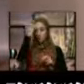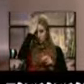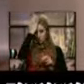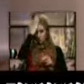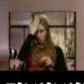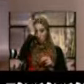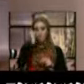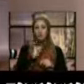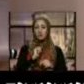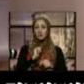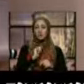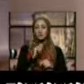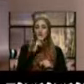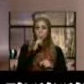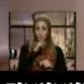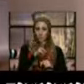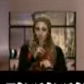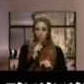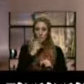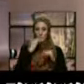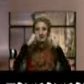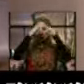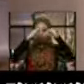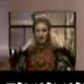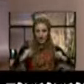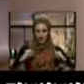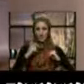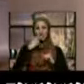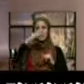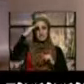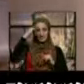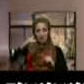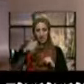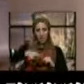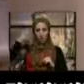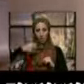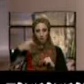ويعس وهم يوقدون نارا أمام خيمتهم، فقال السلام عليكم يا أهل الضوء.